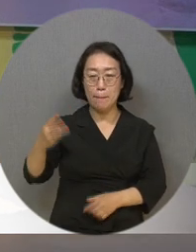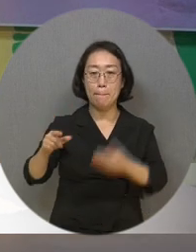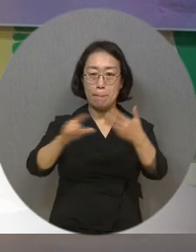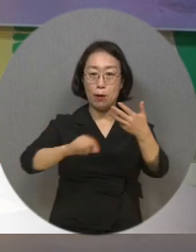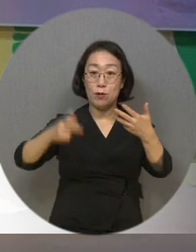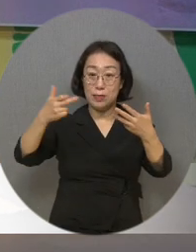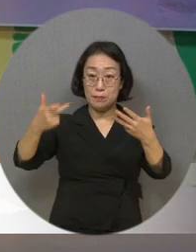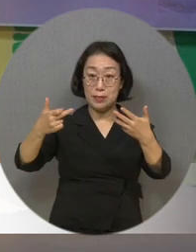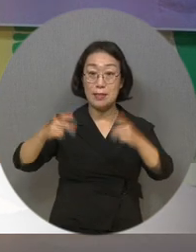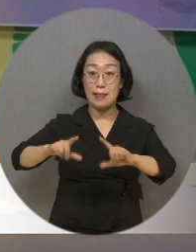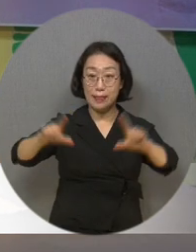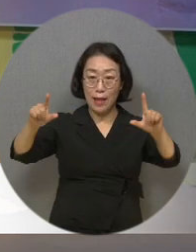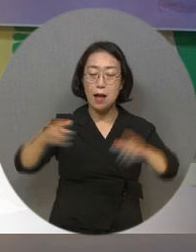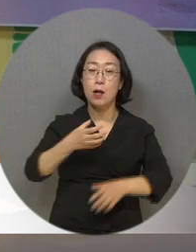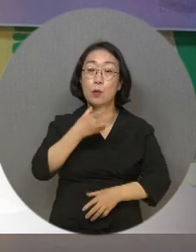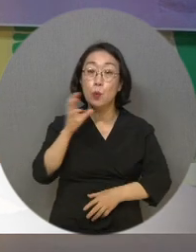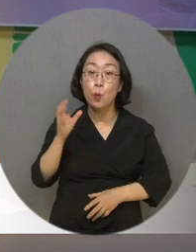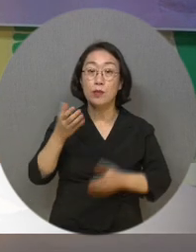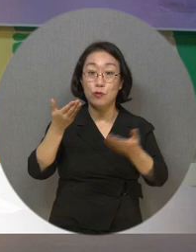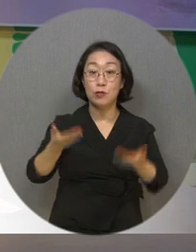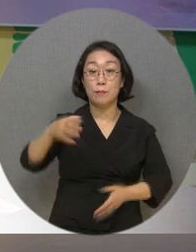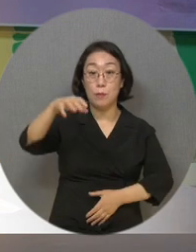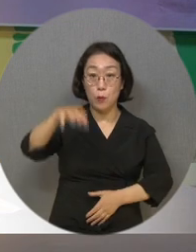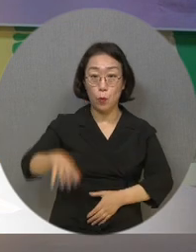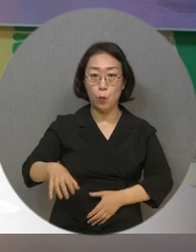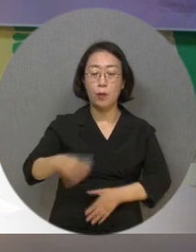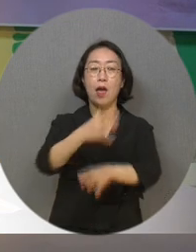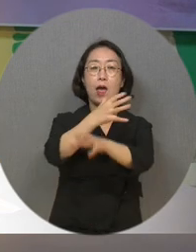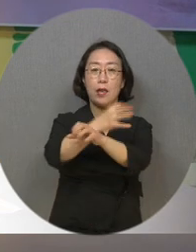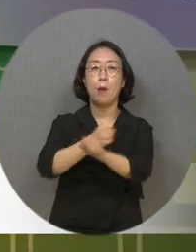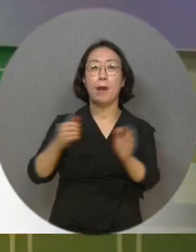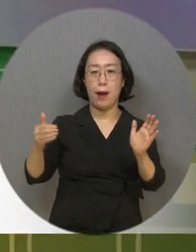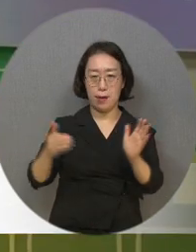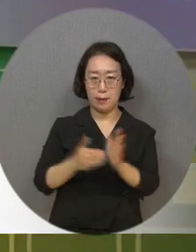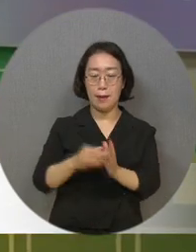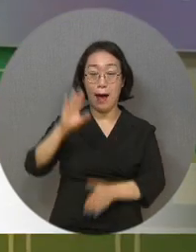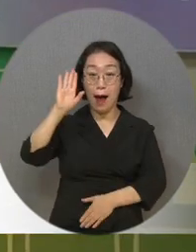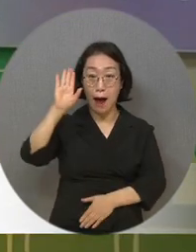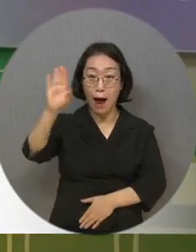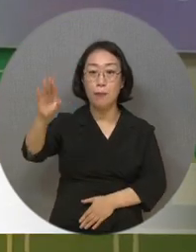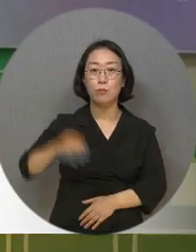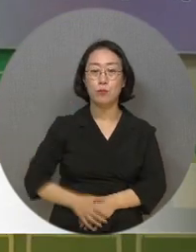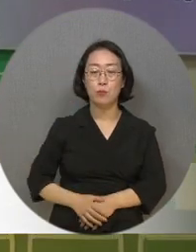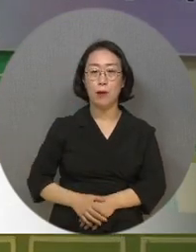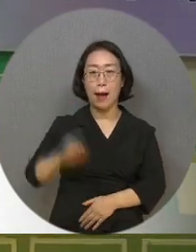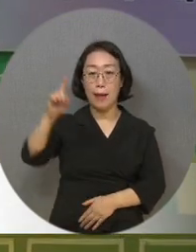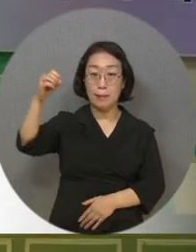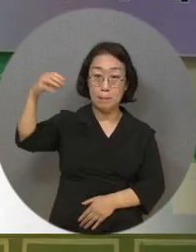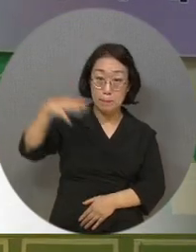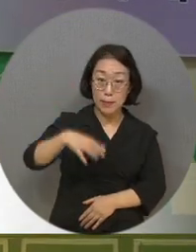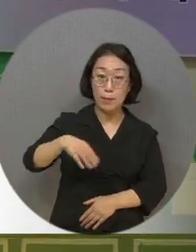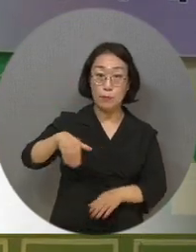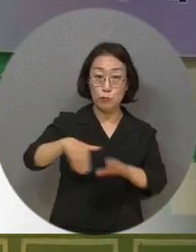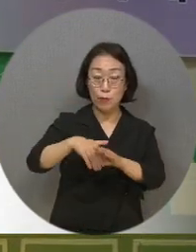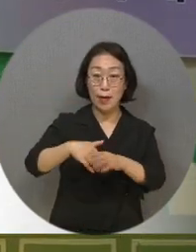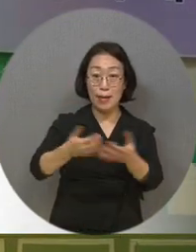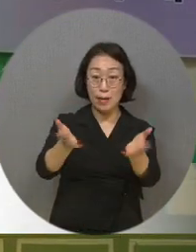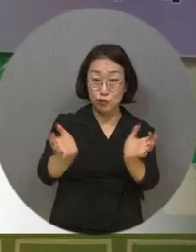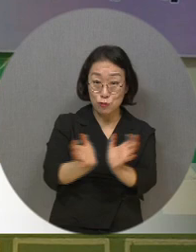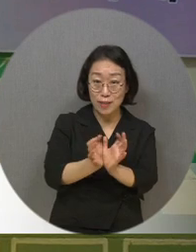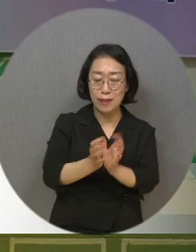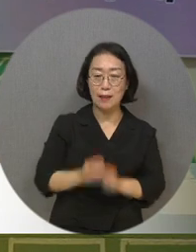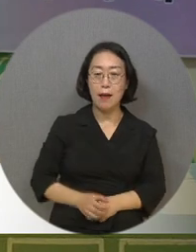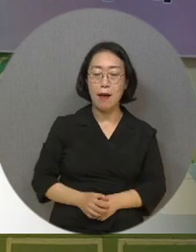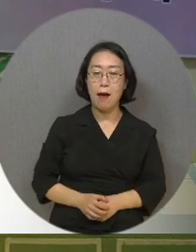어르신 쉼터에서 문화예술 공연의 협약을 진행하였고 앞으로 한빛문화예술단 박미연 대표는